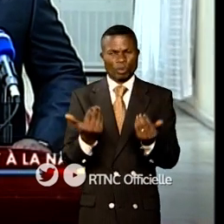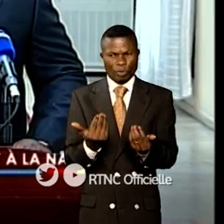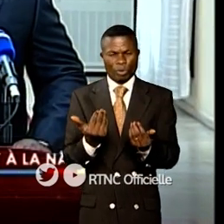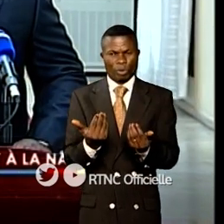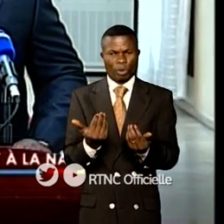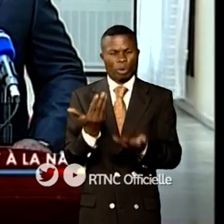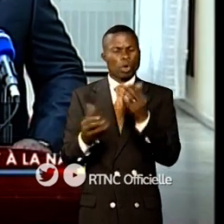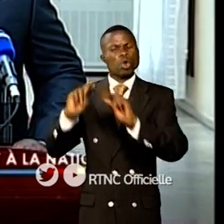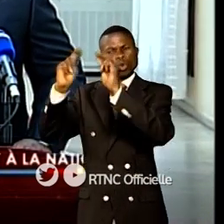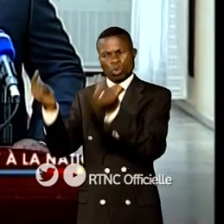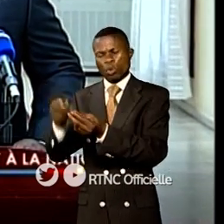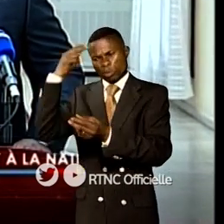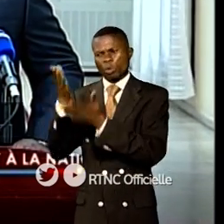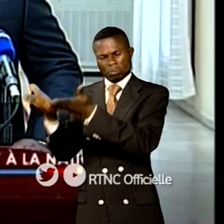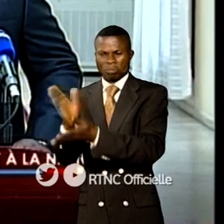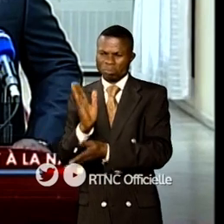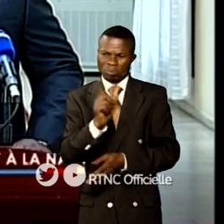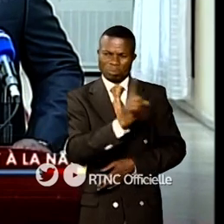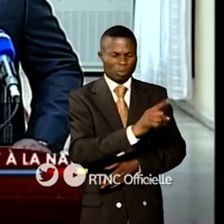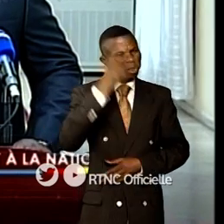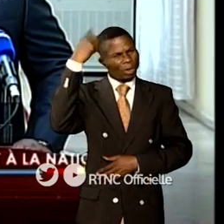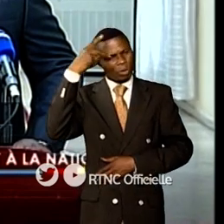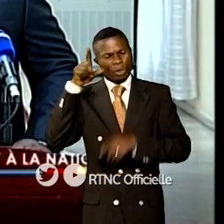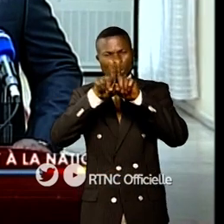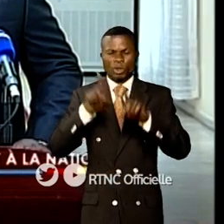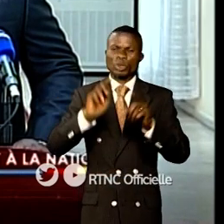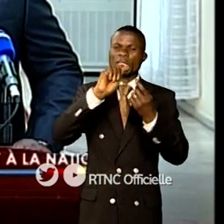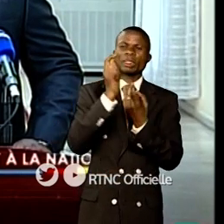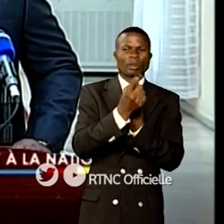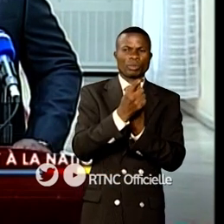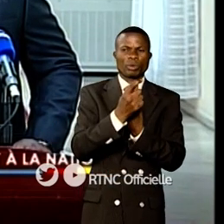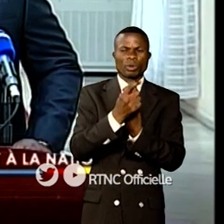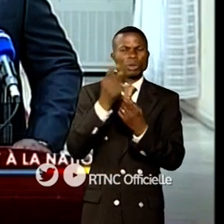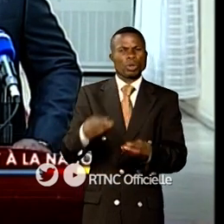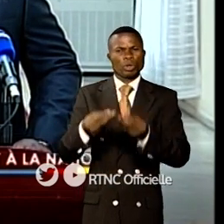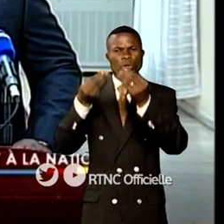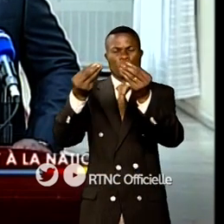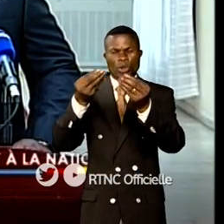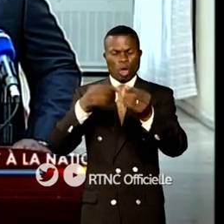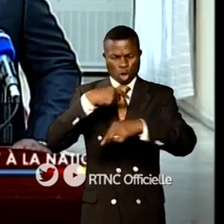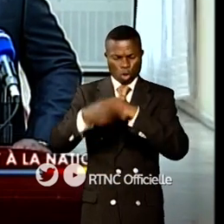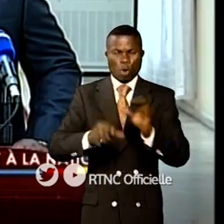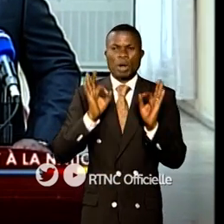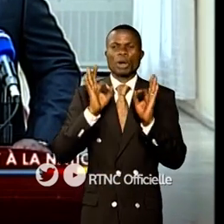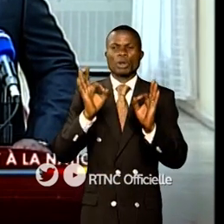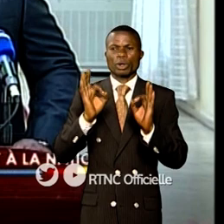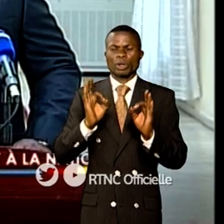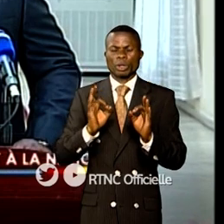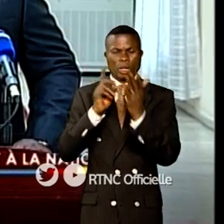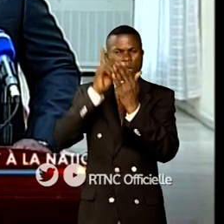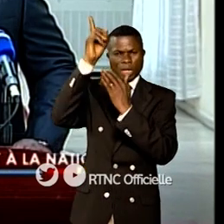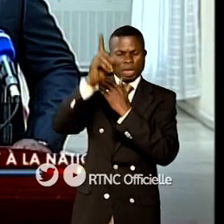que soient leurs origines politiques, philosophiques ou ethniques, pour donner un nouvel élan à notre